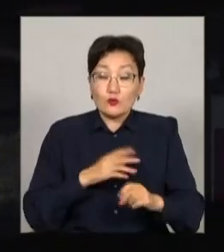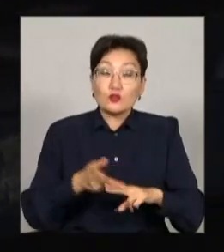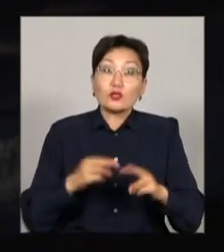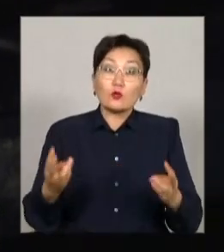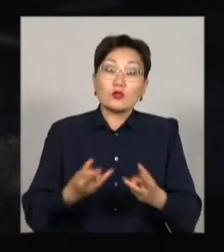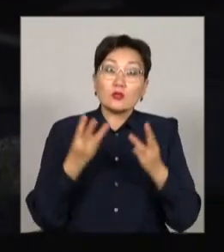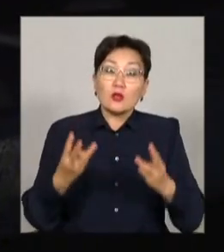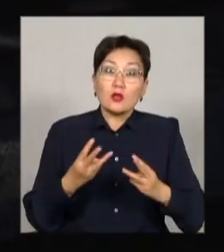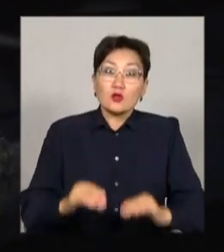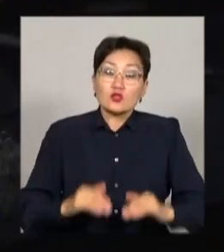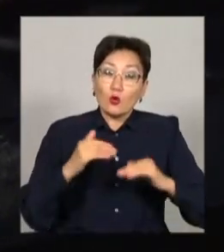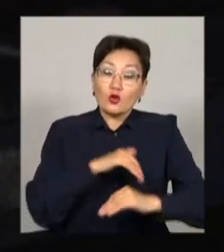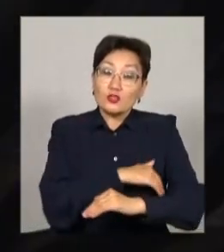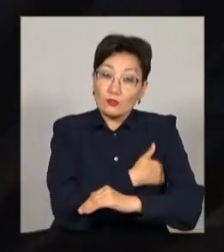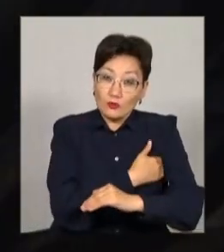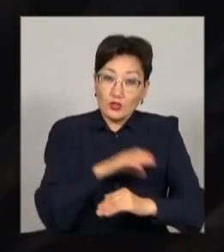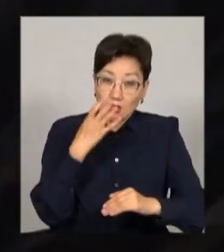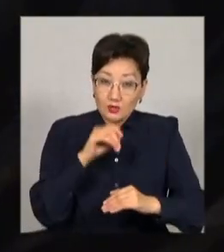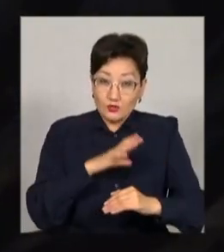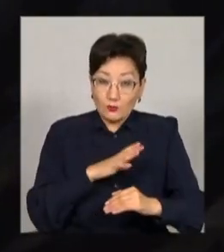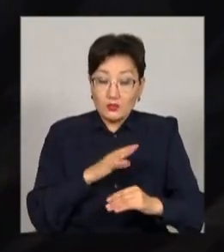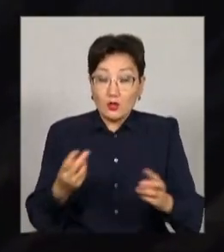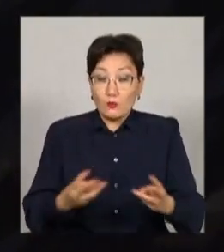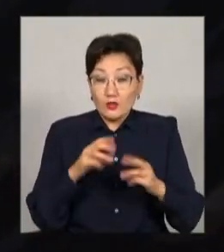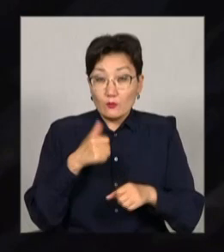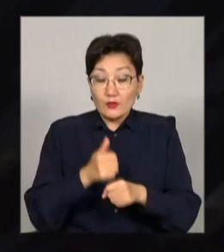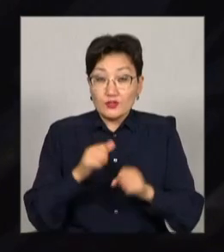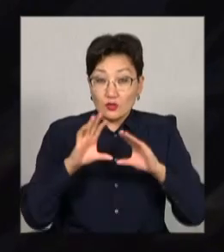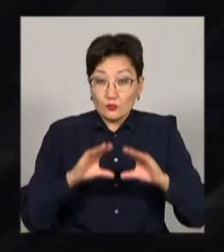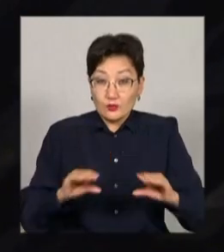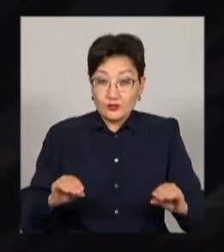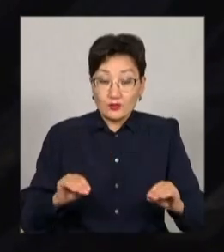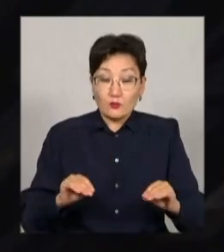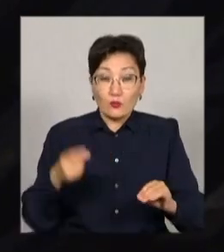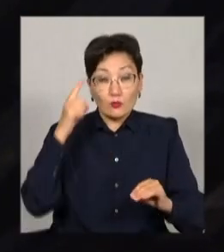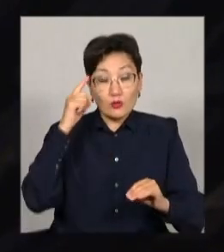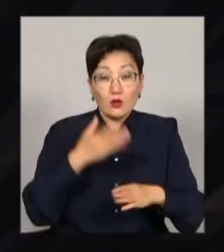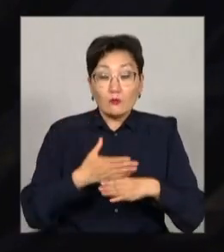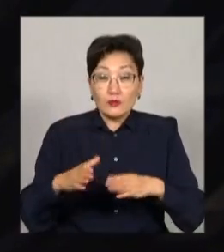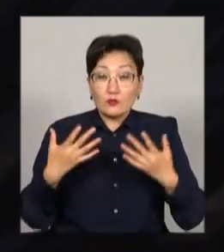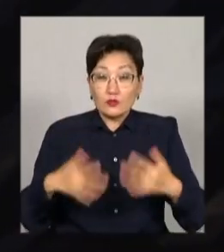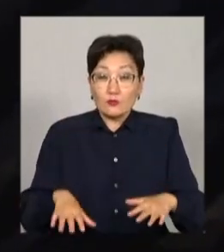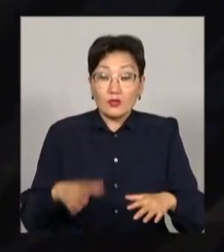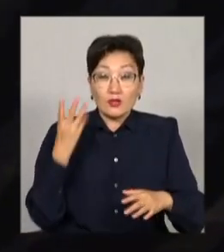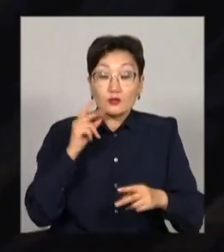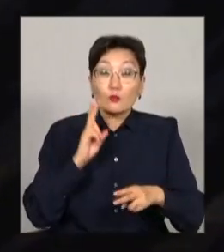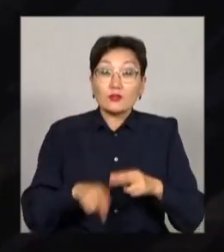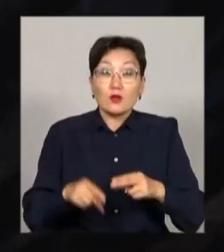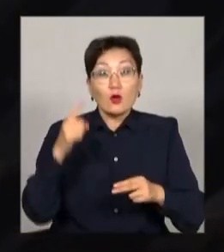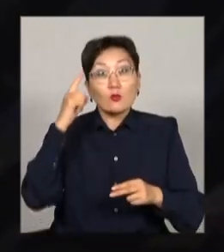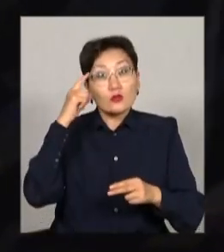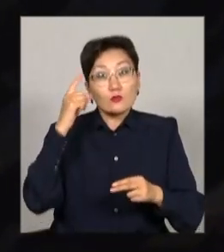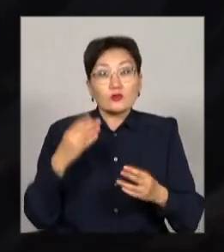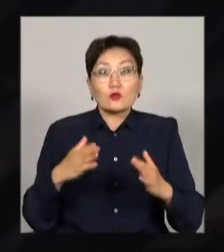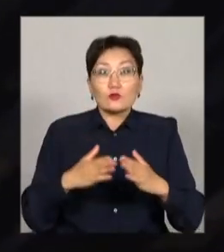оттың жоғары температурасына байланысты. Өртті ең басты тізгіндеуді ойлайсың да, потом уже бәрі біткеннен кейін барып уже ойлап